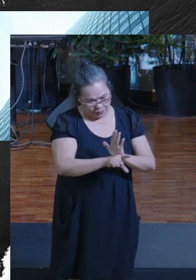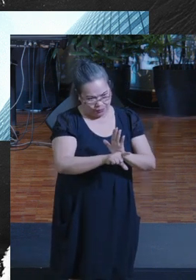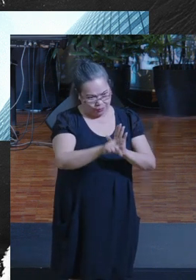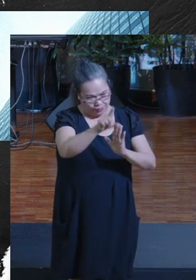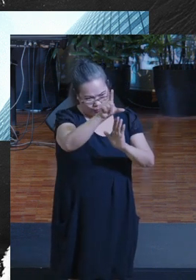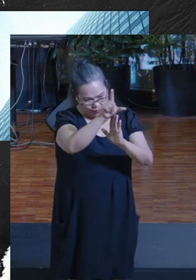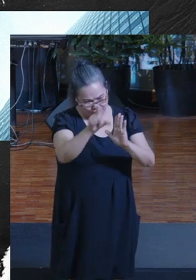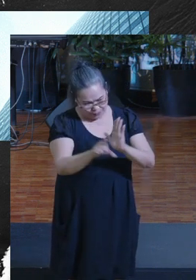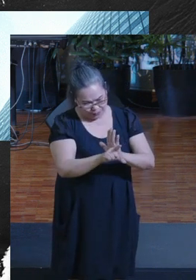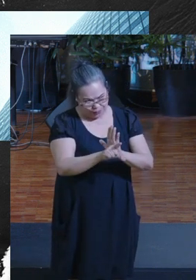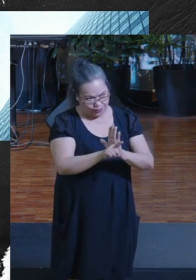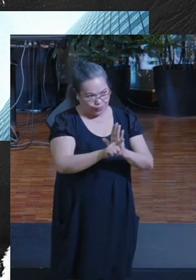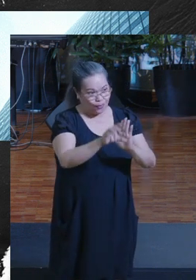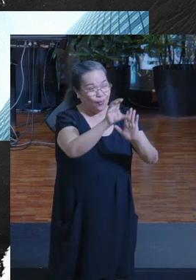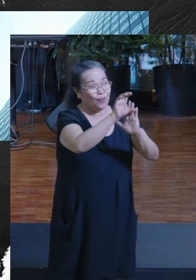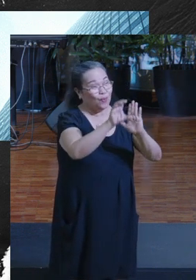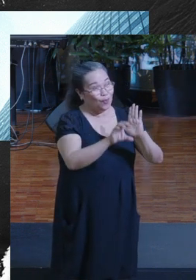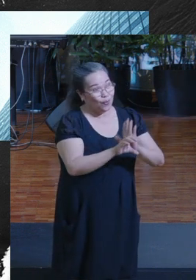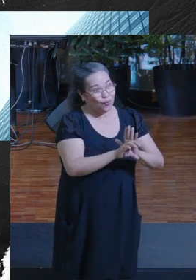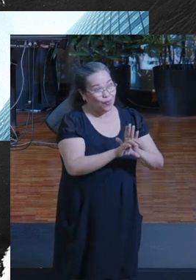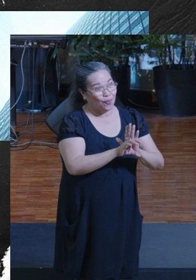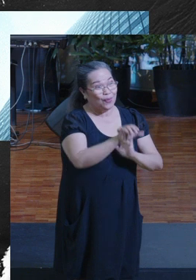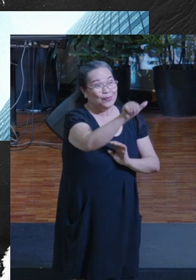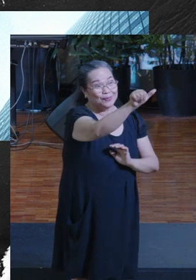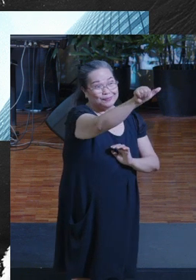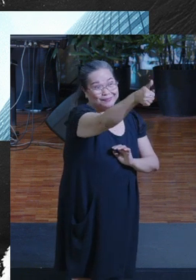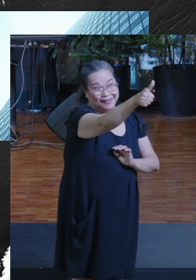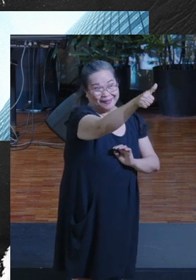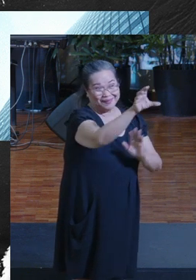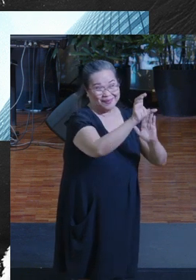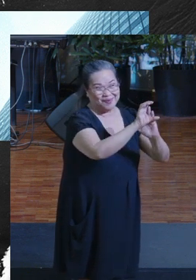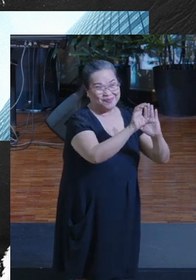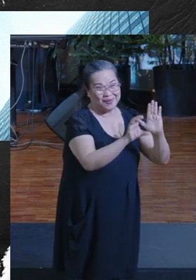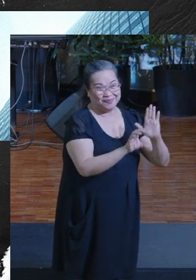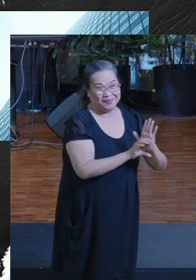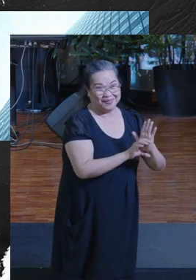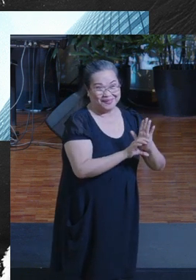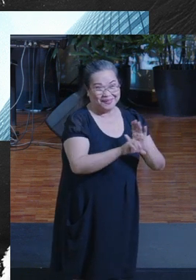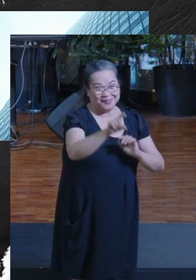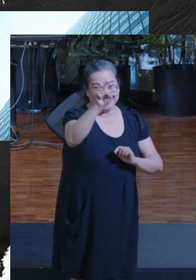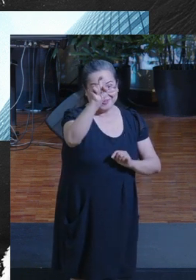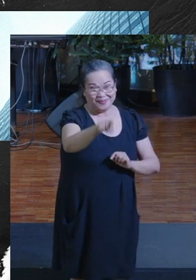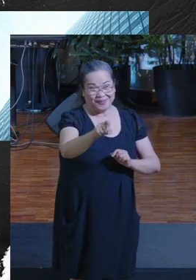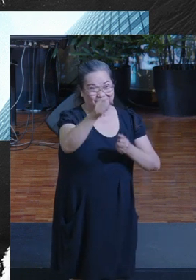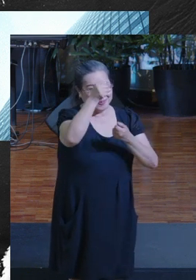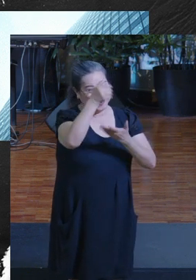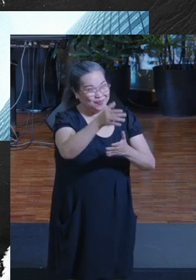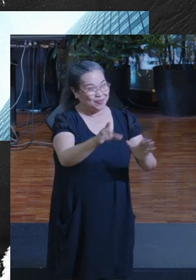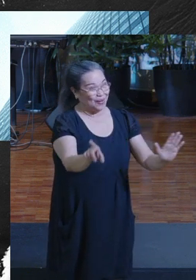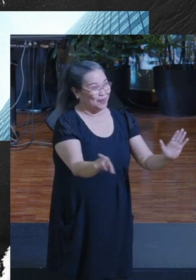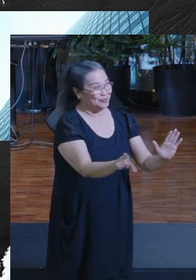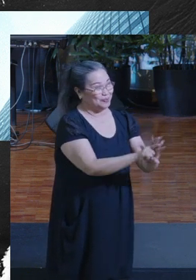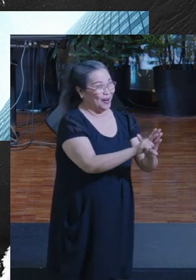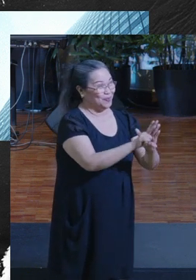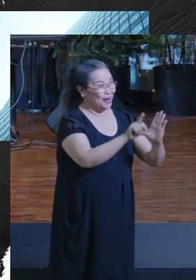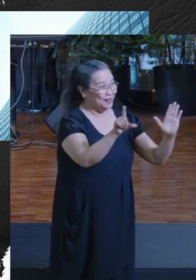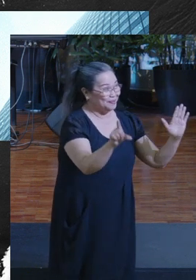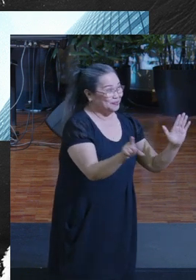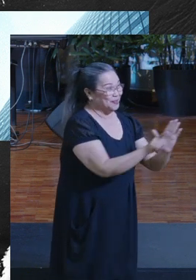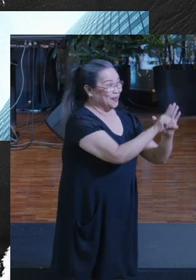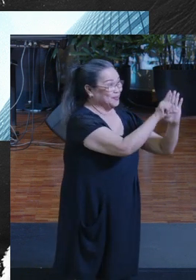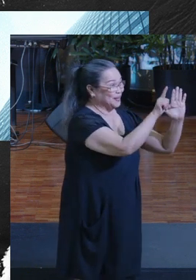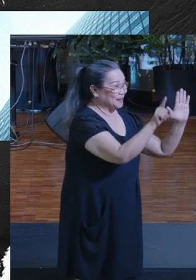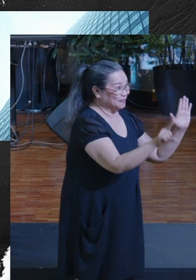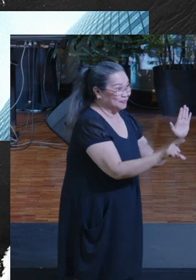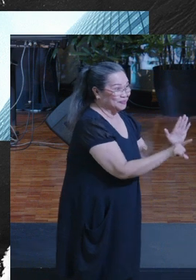ang Diyos ng moral, civil, and ceremonial laws para sa bayang Israel.